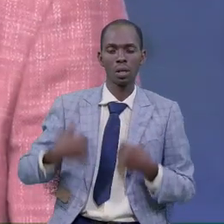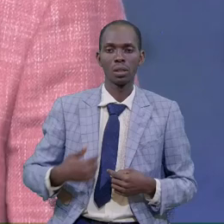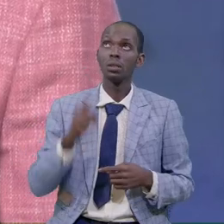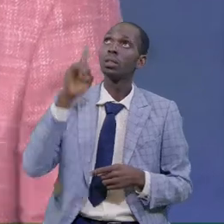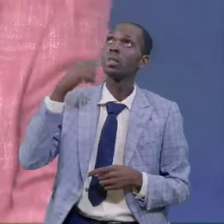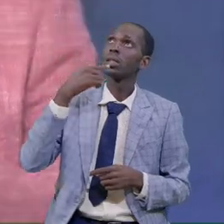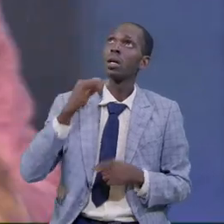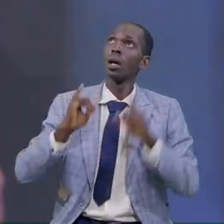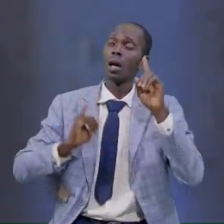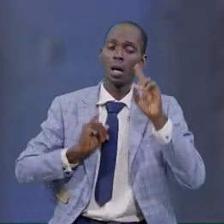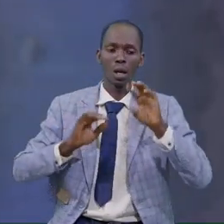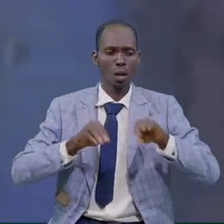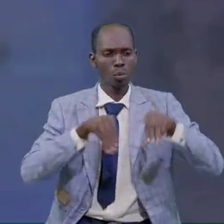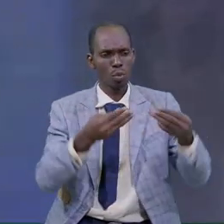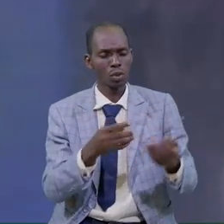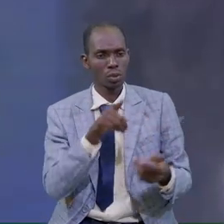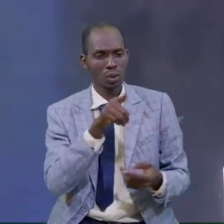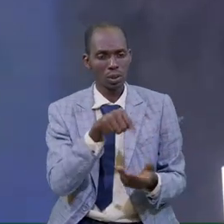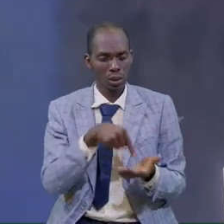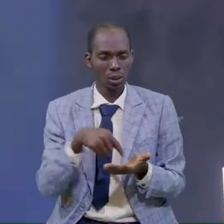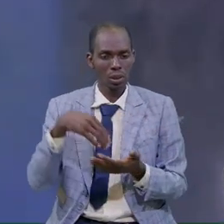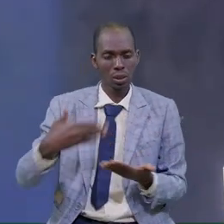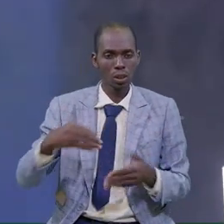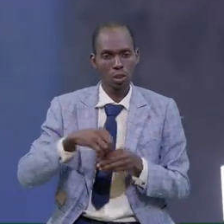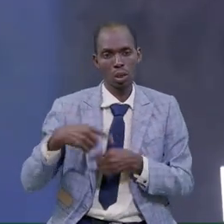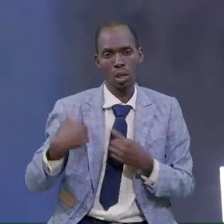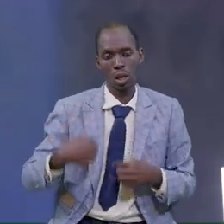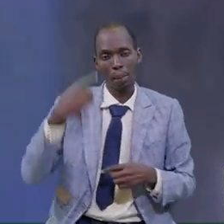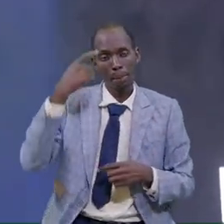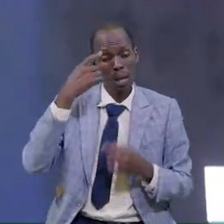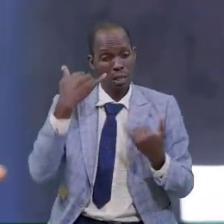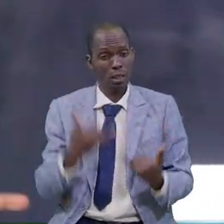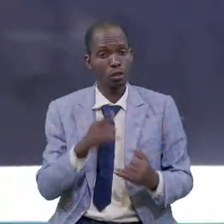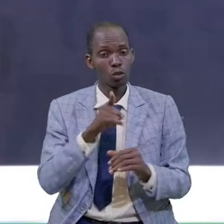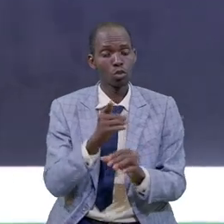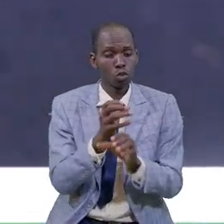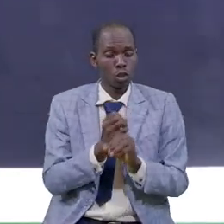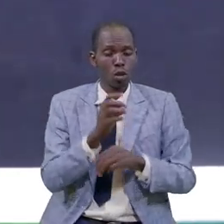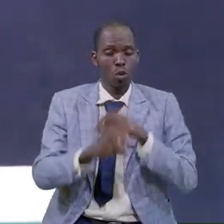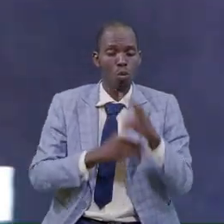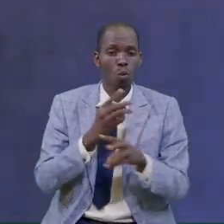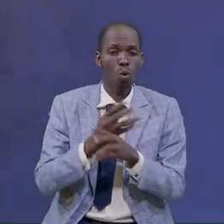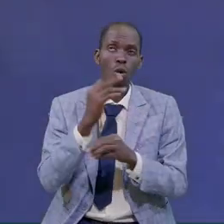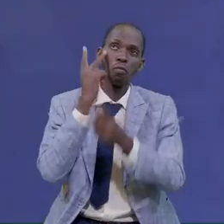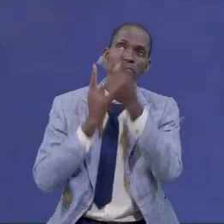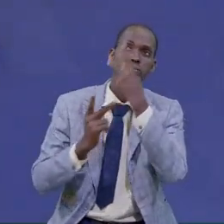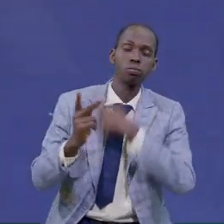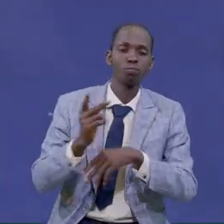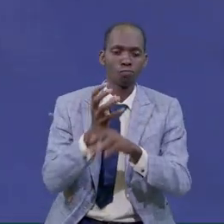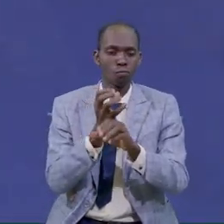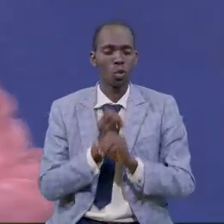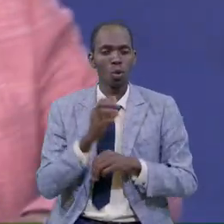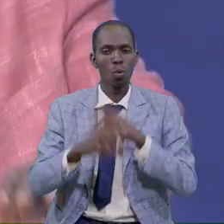cœur. J'ai mis ça dans ta pensée. Maintenant, tu as le monde de la vision et le monde pour